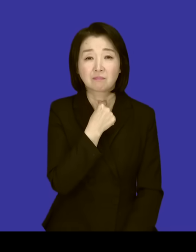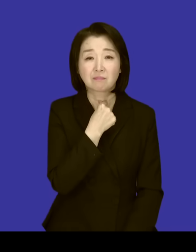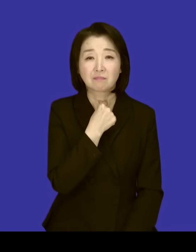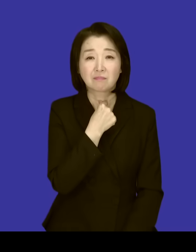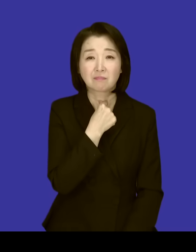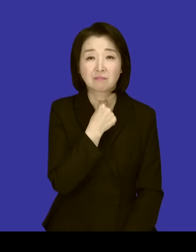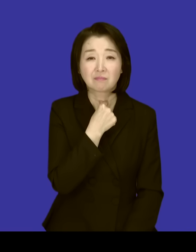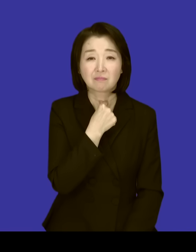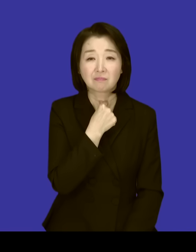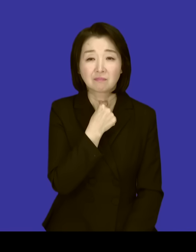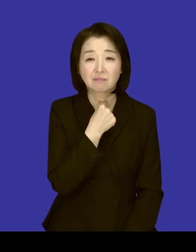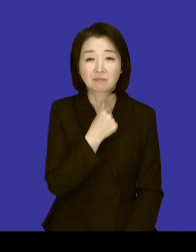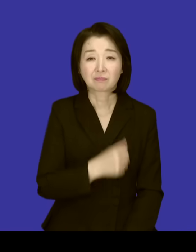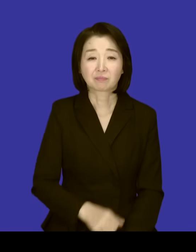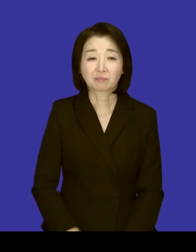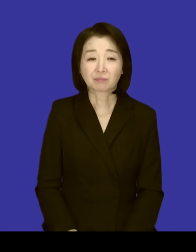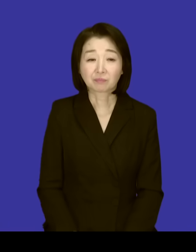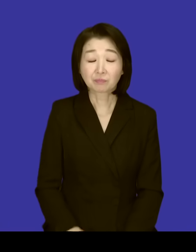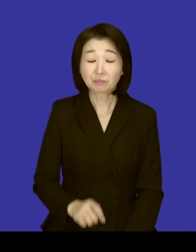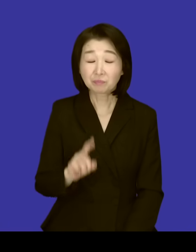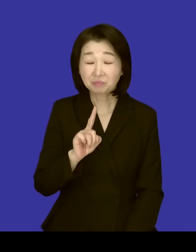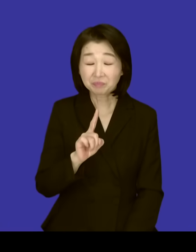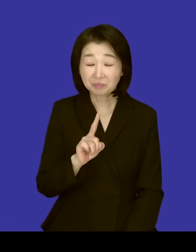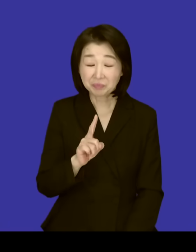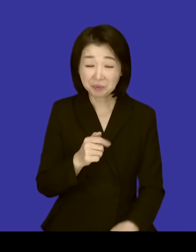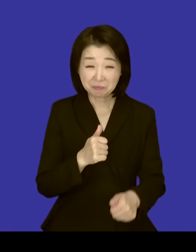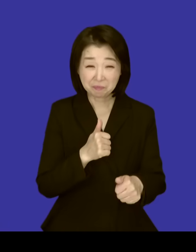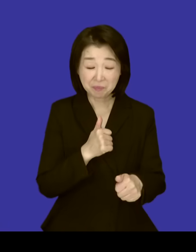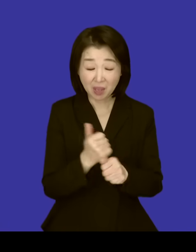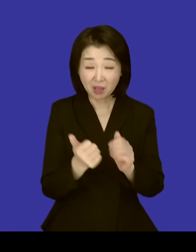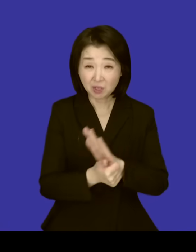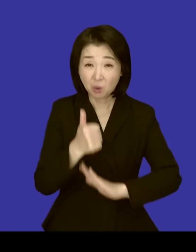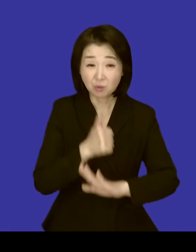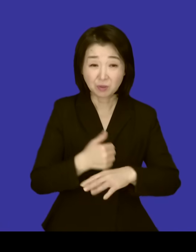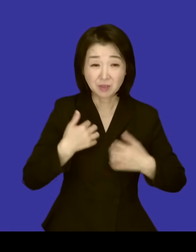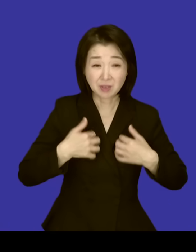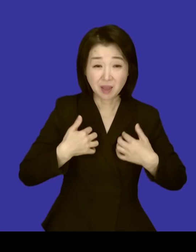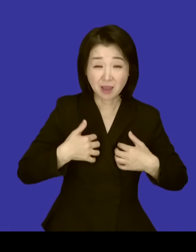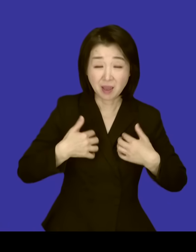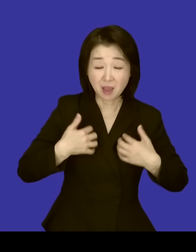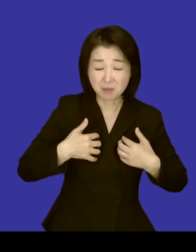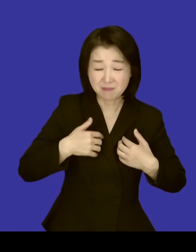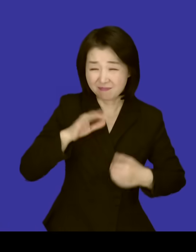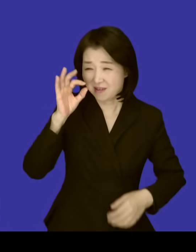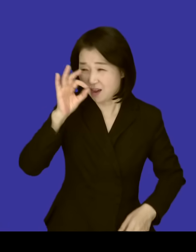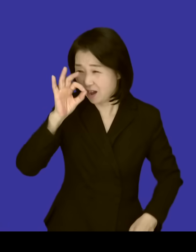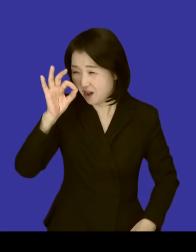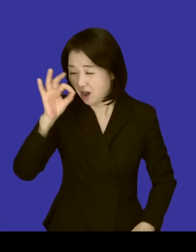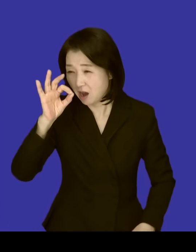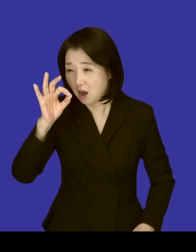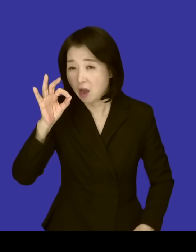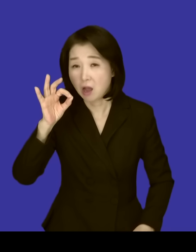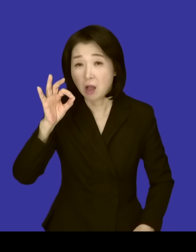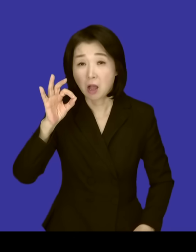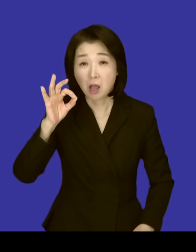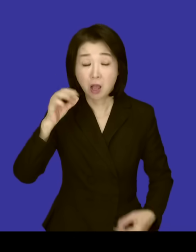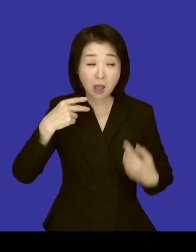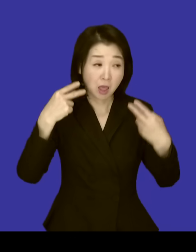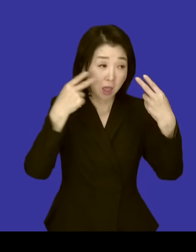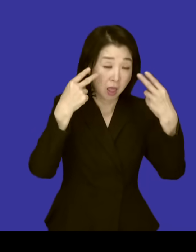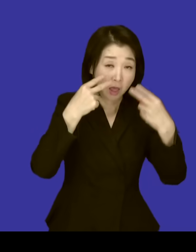뭐랄까 어떤 성취 아니면은 어떤 재미 이런 걸 좀 쫓아서